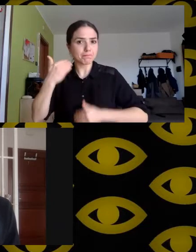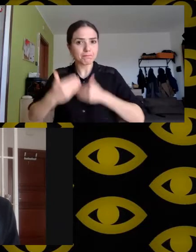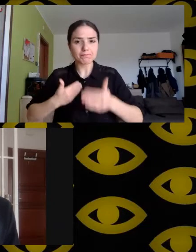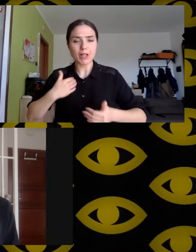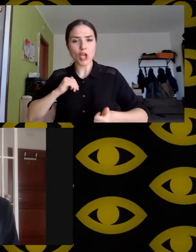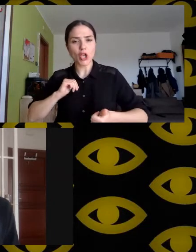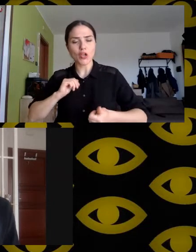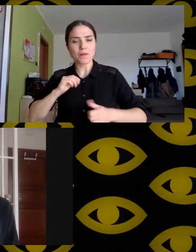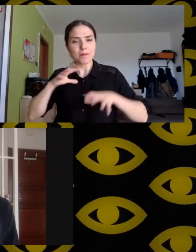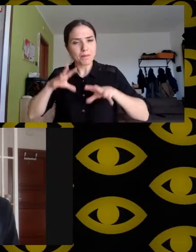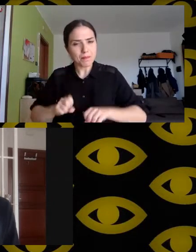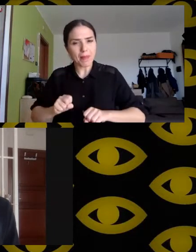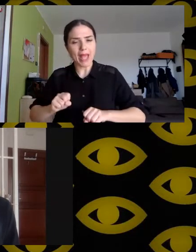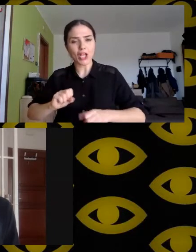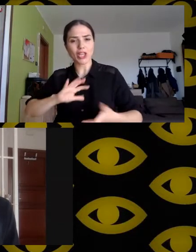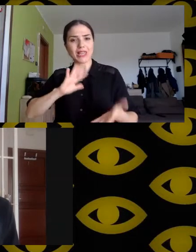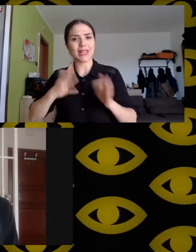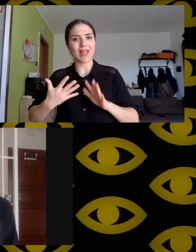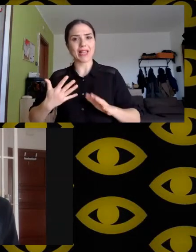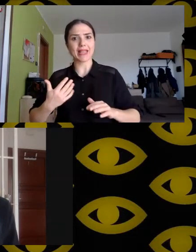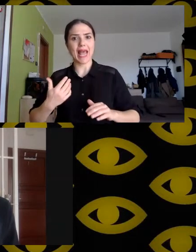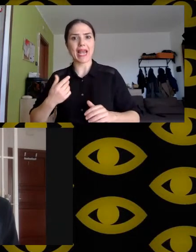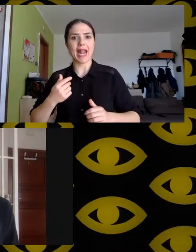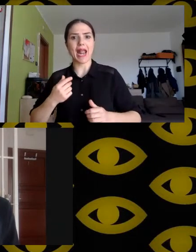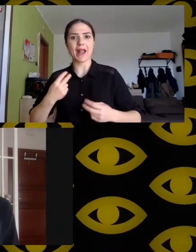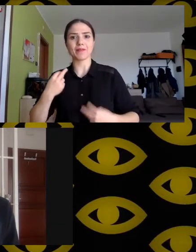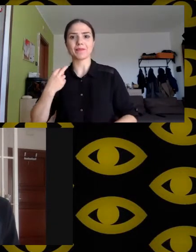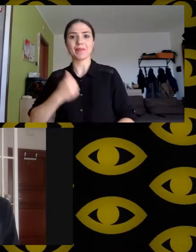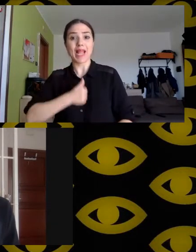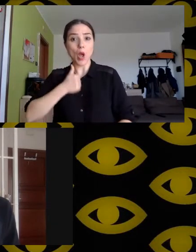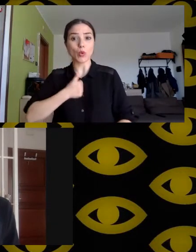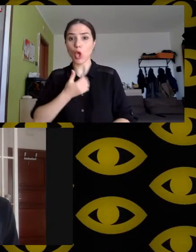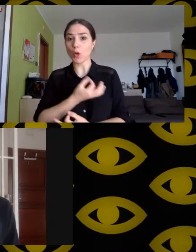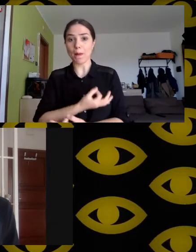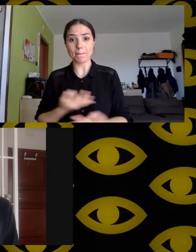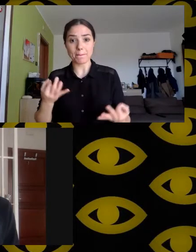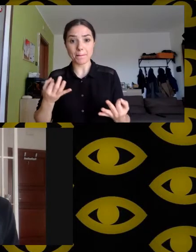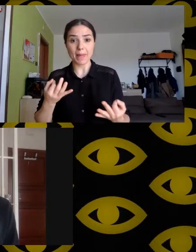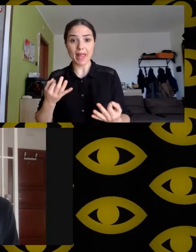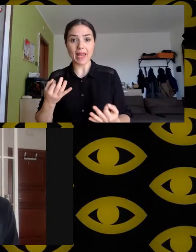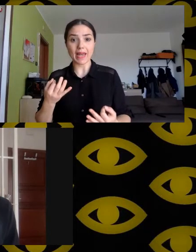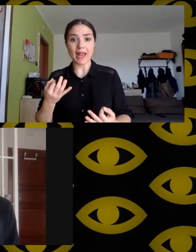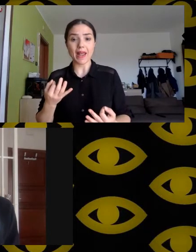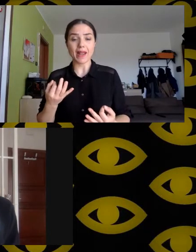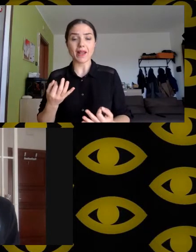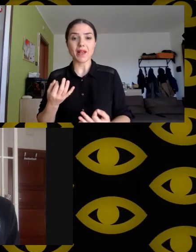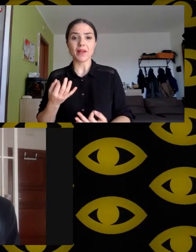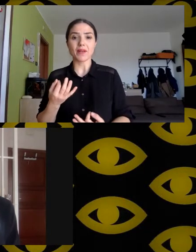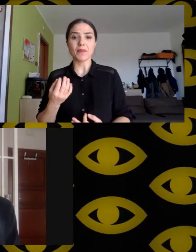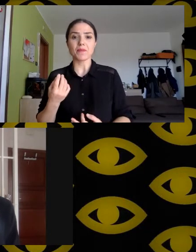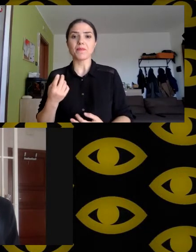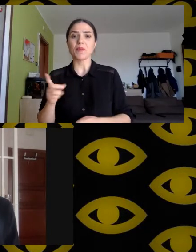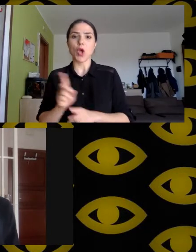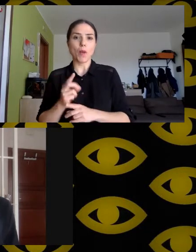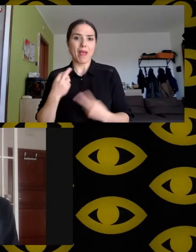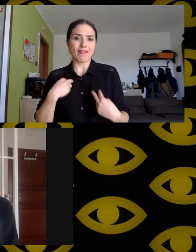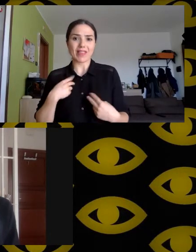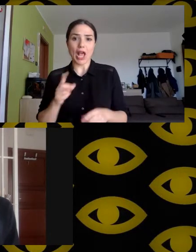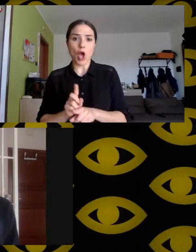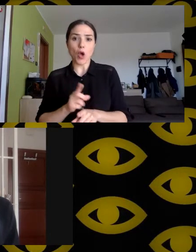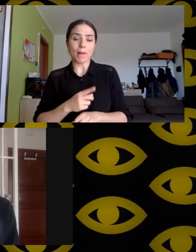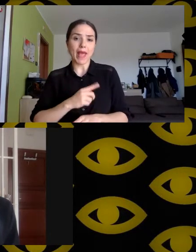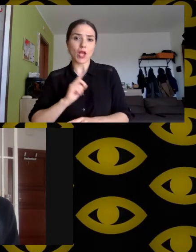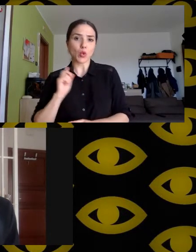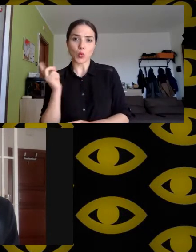ma che puoi essere assolutamente una persona che vive una vita come tutti. Di fondo la vita è un diritto per chiunque, lo è